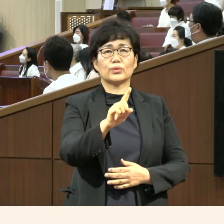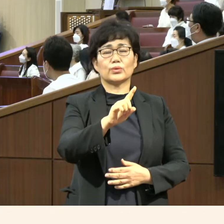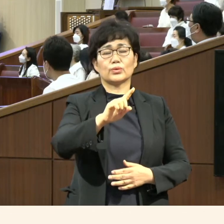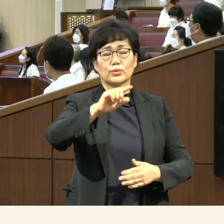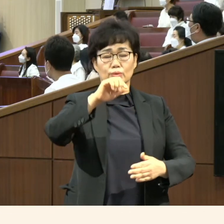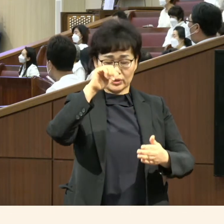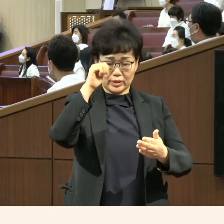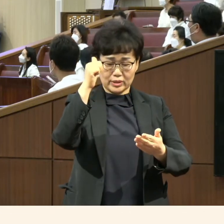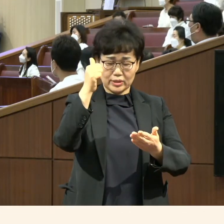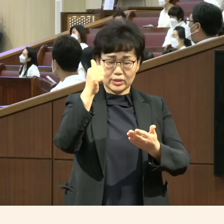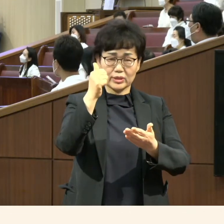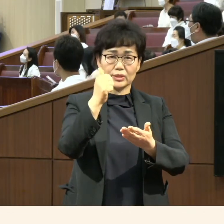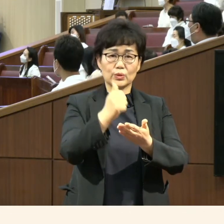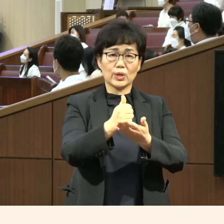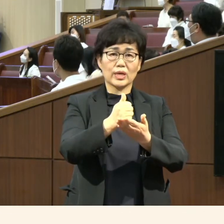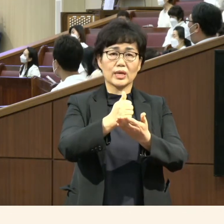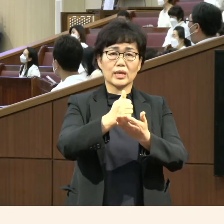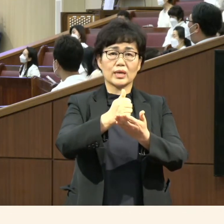무슨